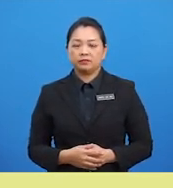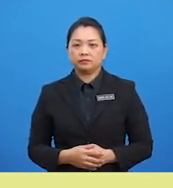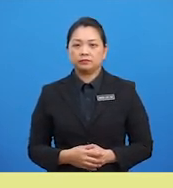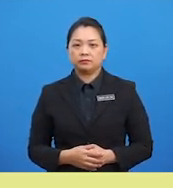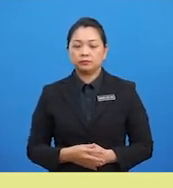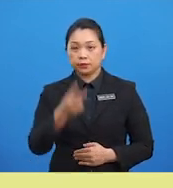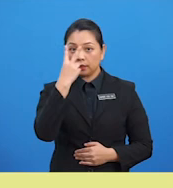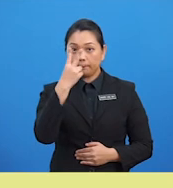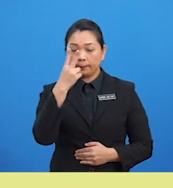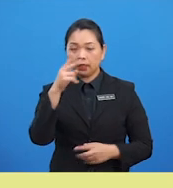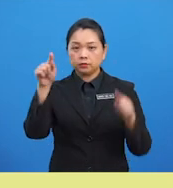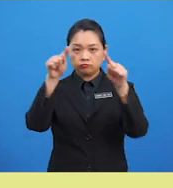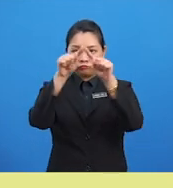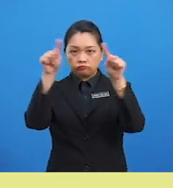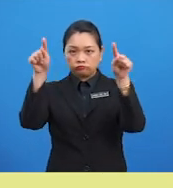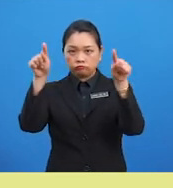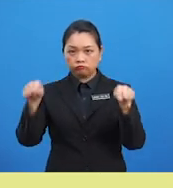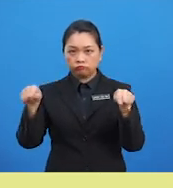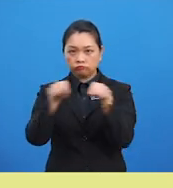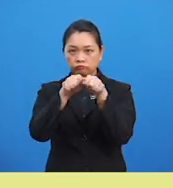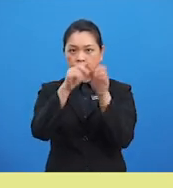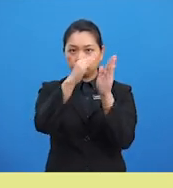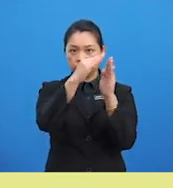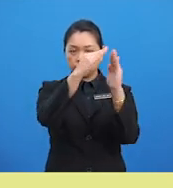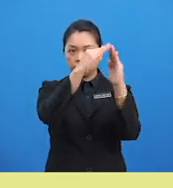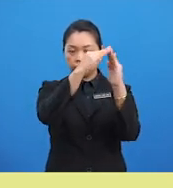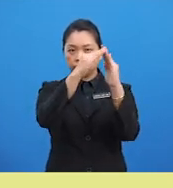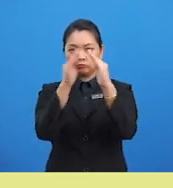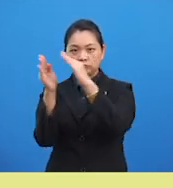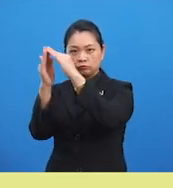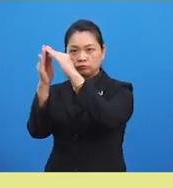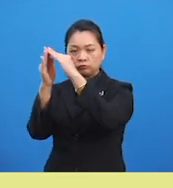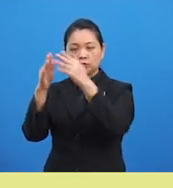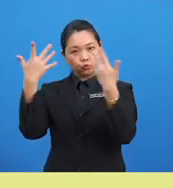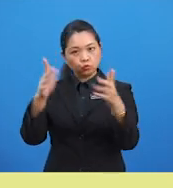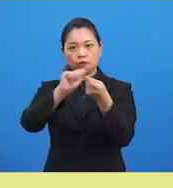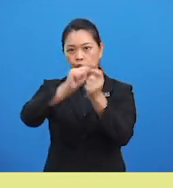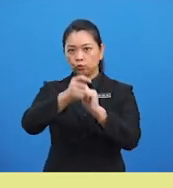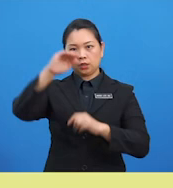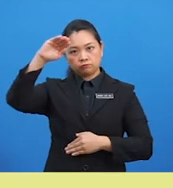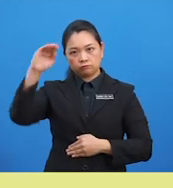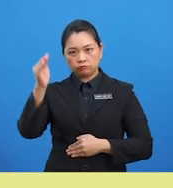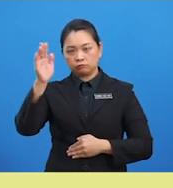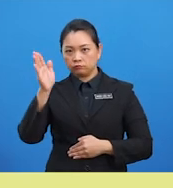di mana setiap bucu telah ditukarkan kepada bentuk melengkung.